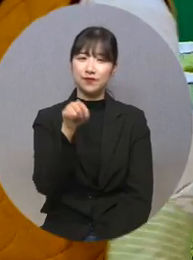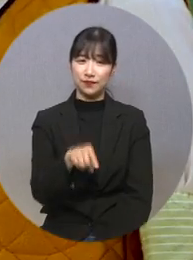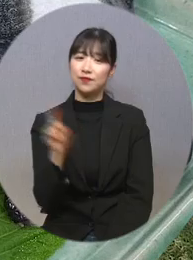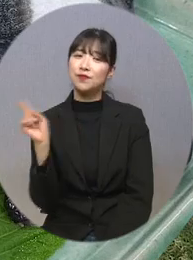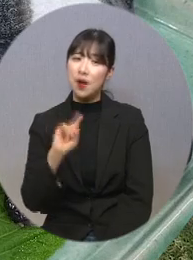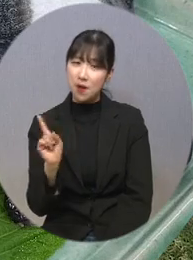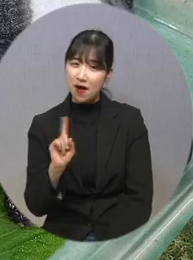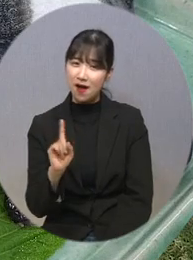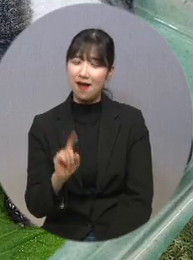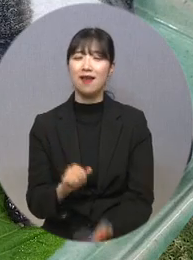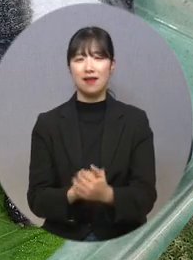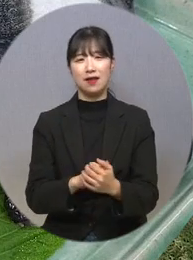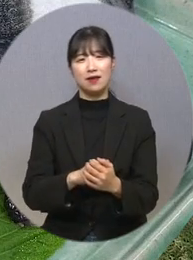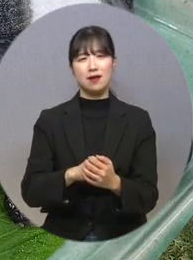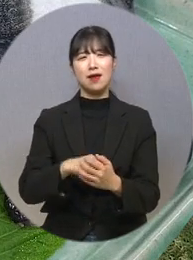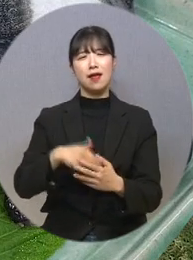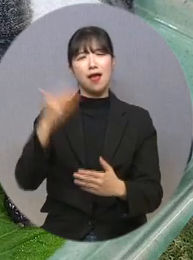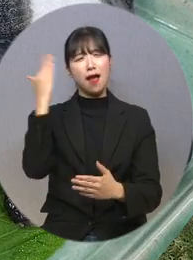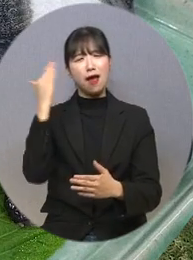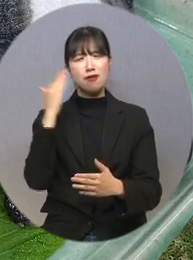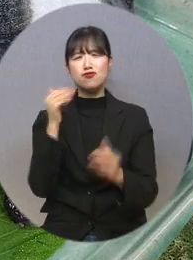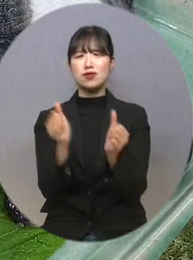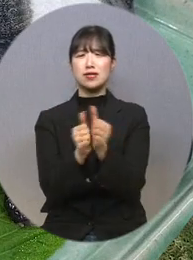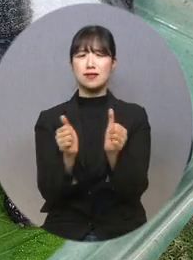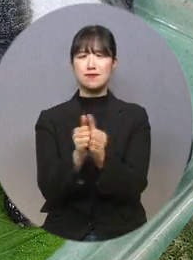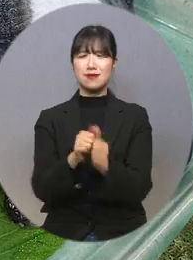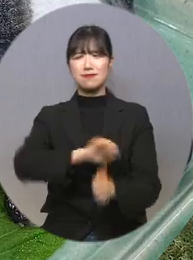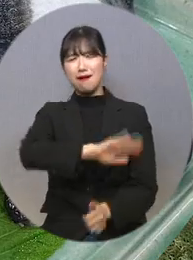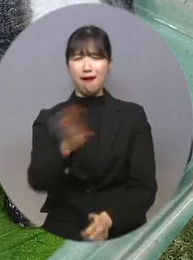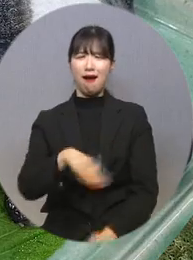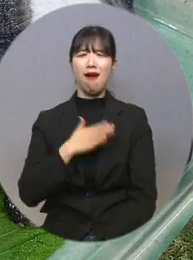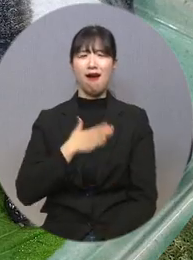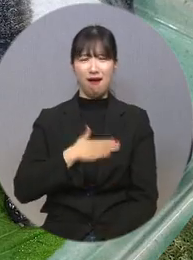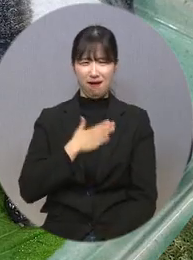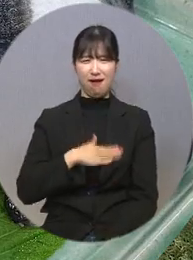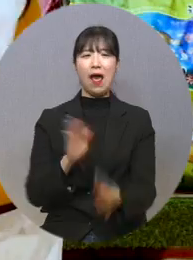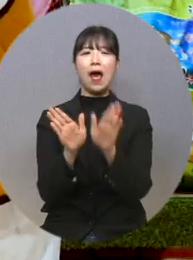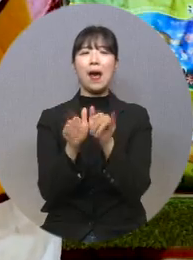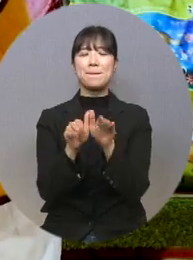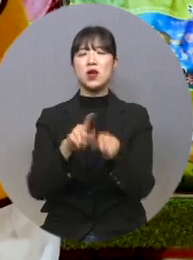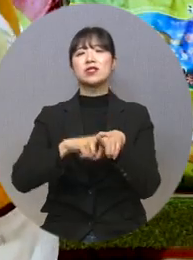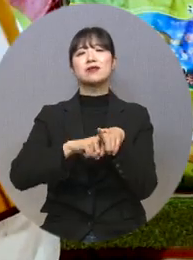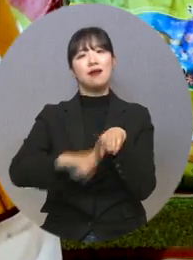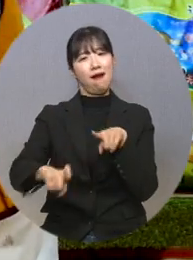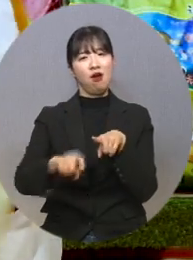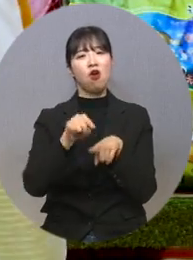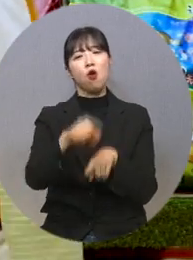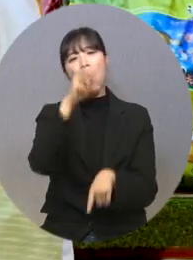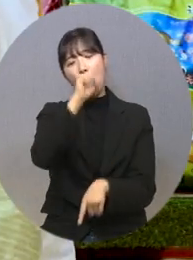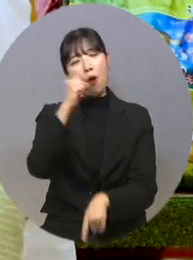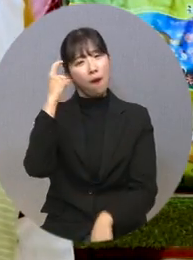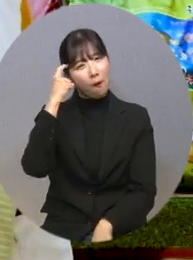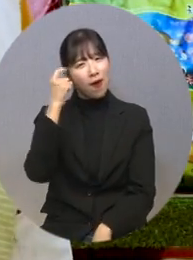뭔지는 네네. 대한민국 남성들이 하면 모두가 알고 있는 어허? 바로 남도 한평의 장어 왜 좋은지 왜